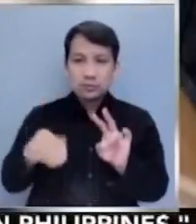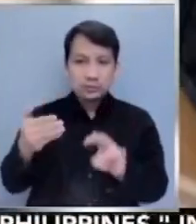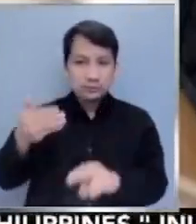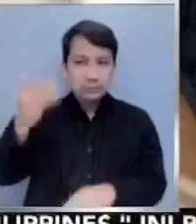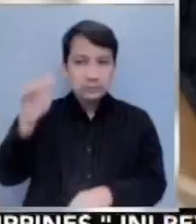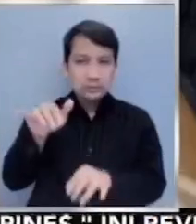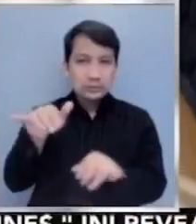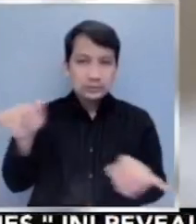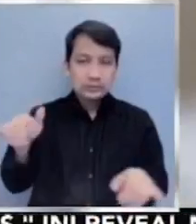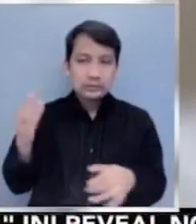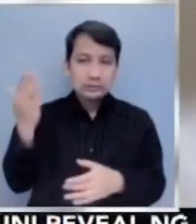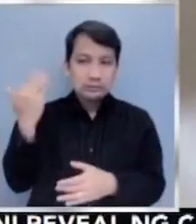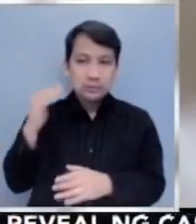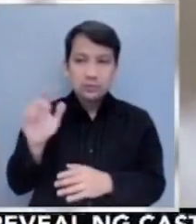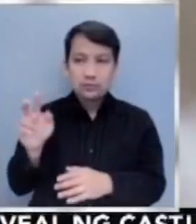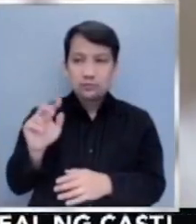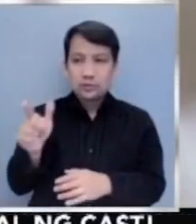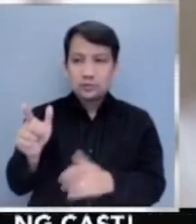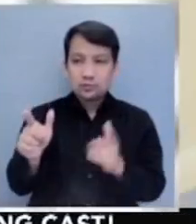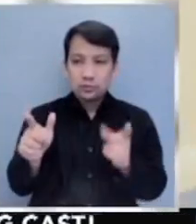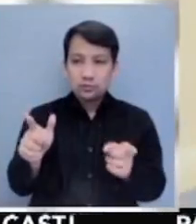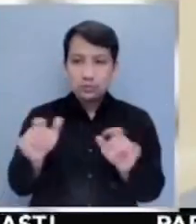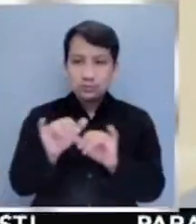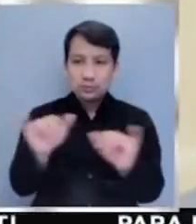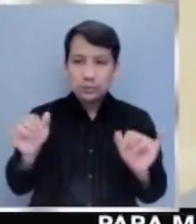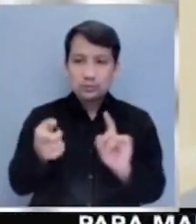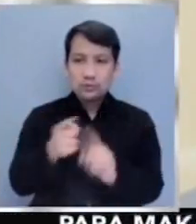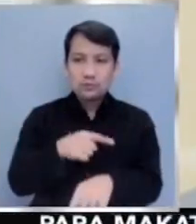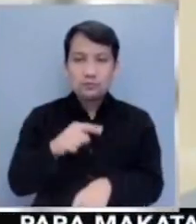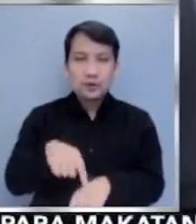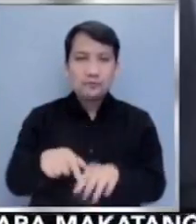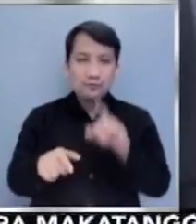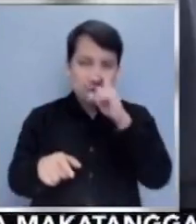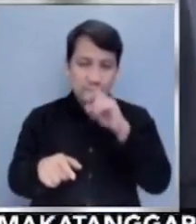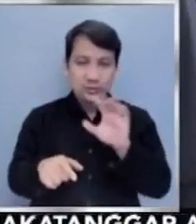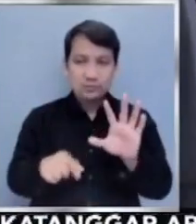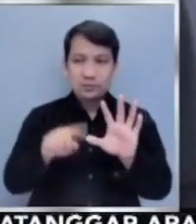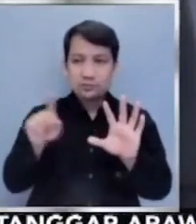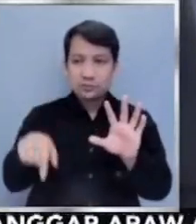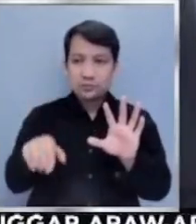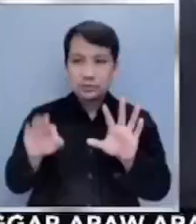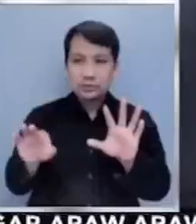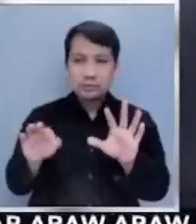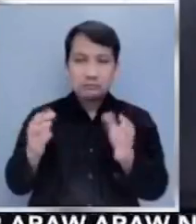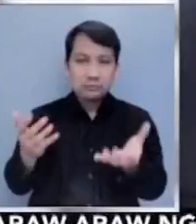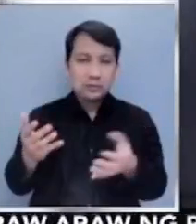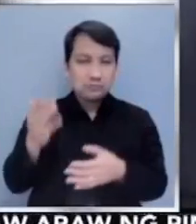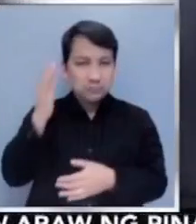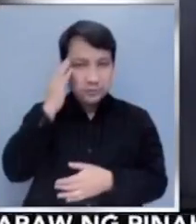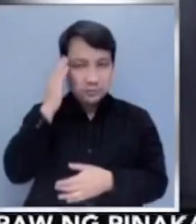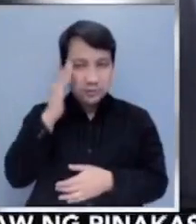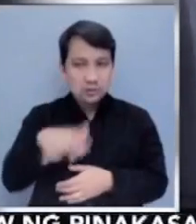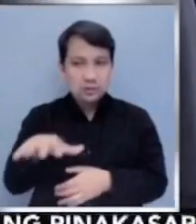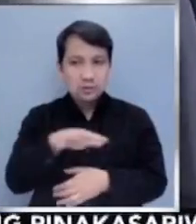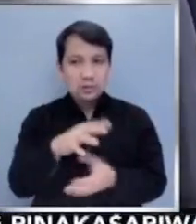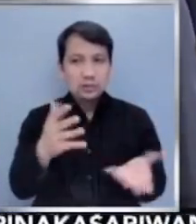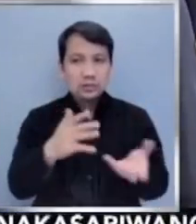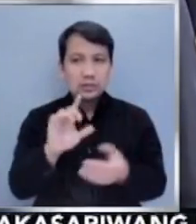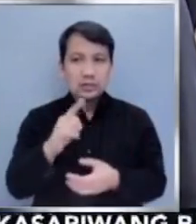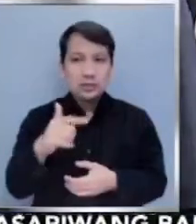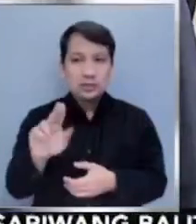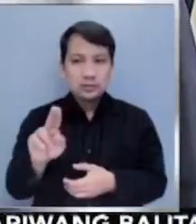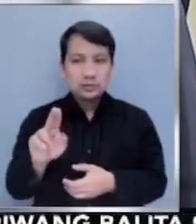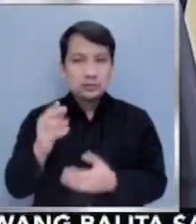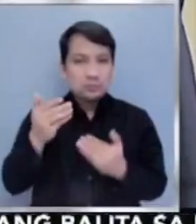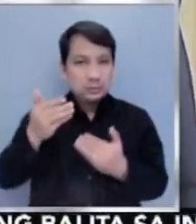ng 2021. Karamihan ay mula sa 5 to 9-year-old age group. We already know which local government units ang medyo mataas po,